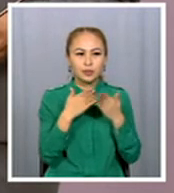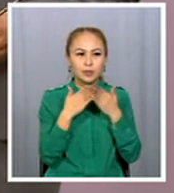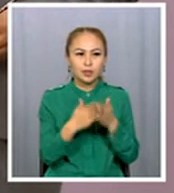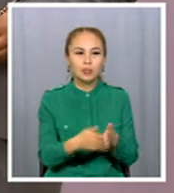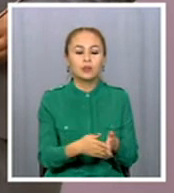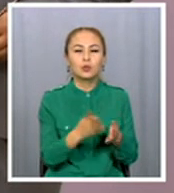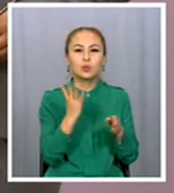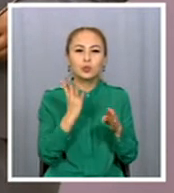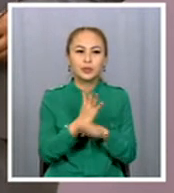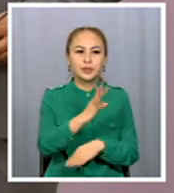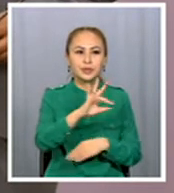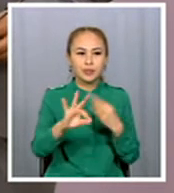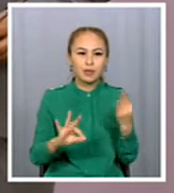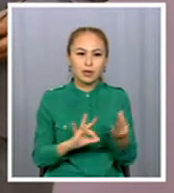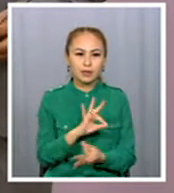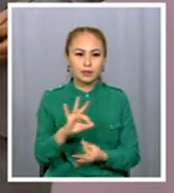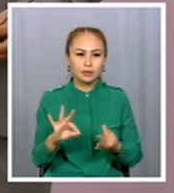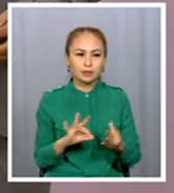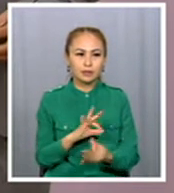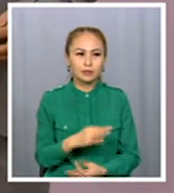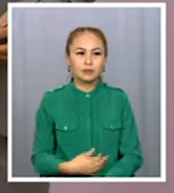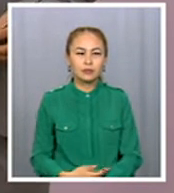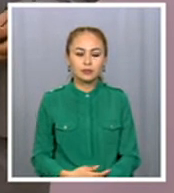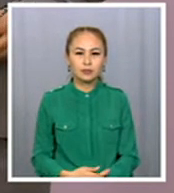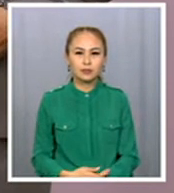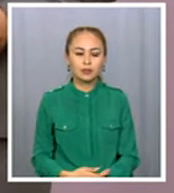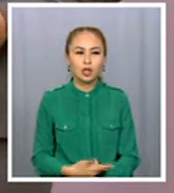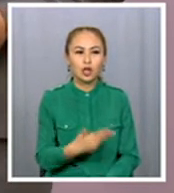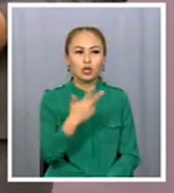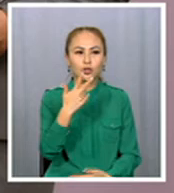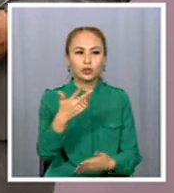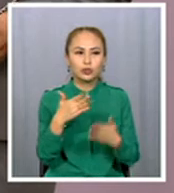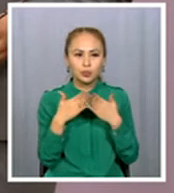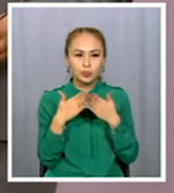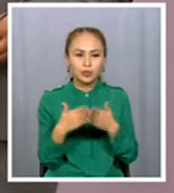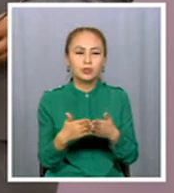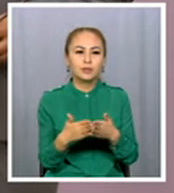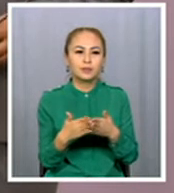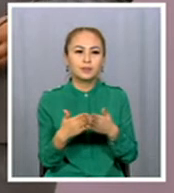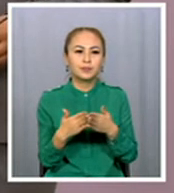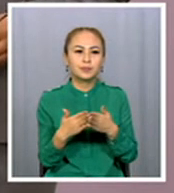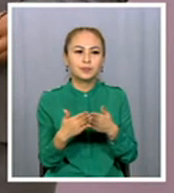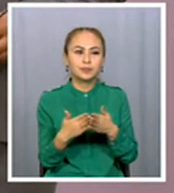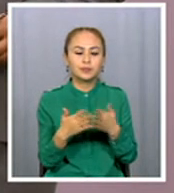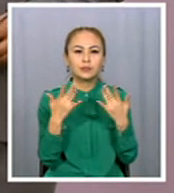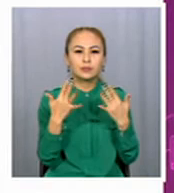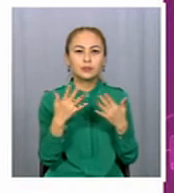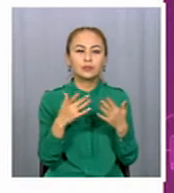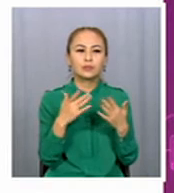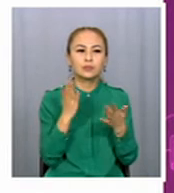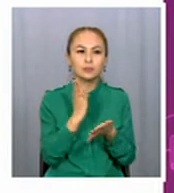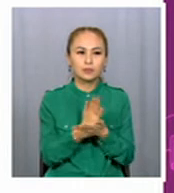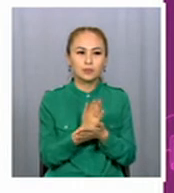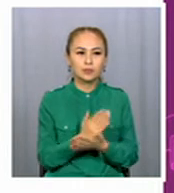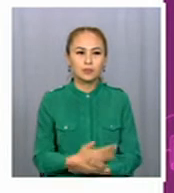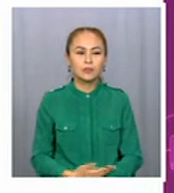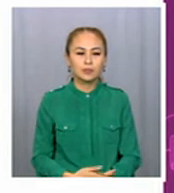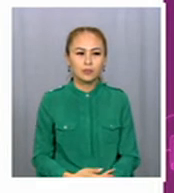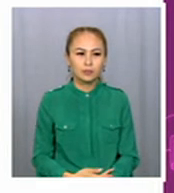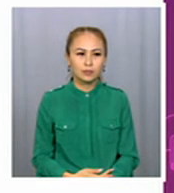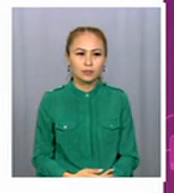кемеде одан 4 есе артық жолаушы бар. Үшінші кемеде қанша жолаушы бар?